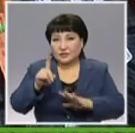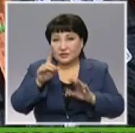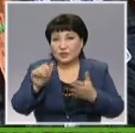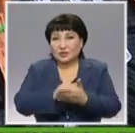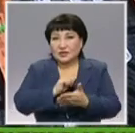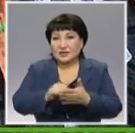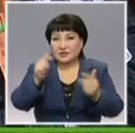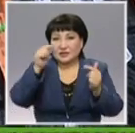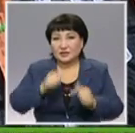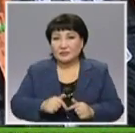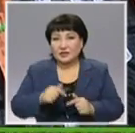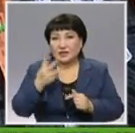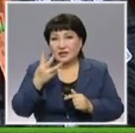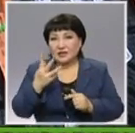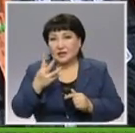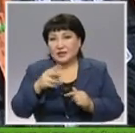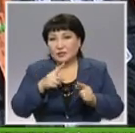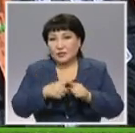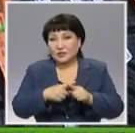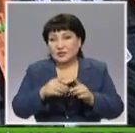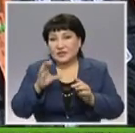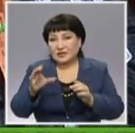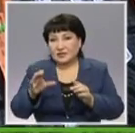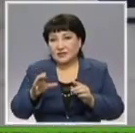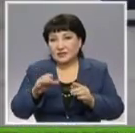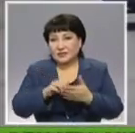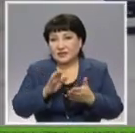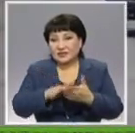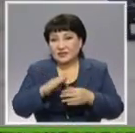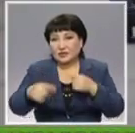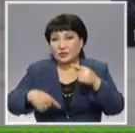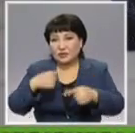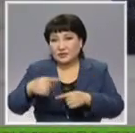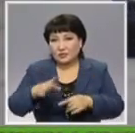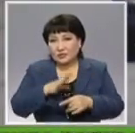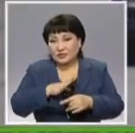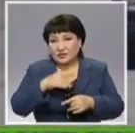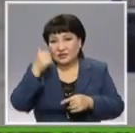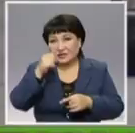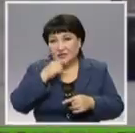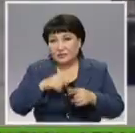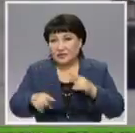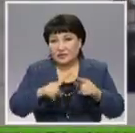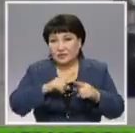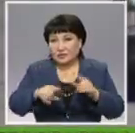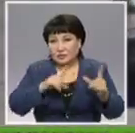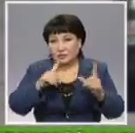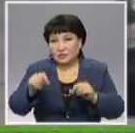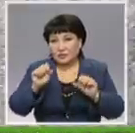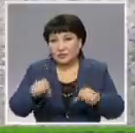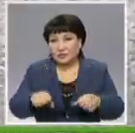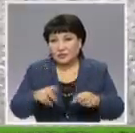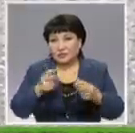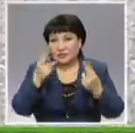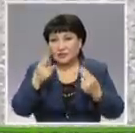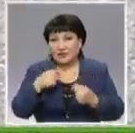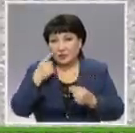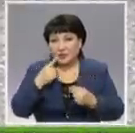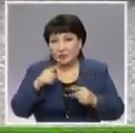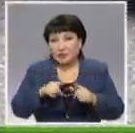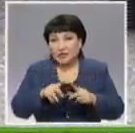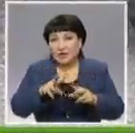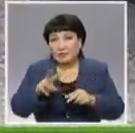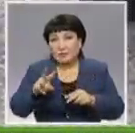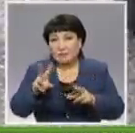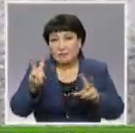егер M+S маркасы белгіленген дөңгелектер болса, онда жылдың бар маусымында да жүруге болады. Бірақ мамандардың айтуынша, мұндай маркалы